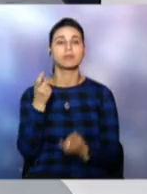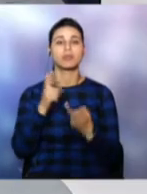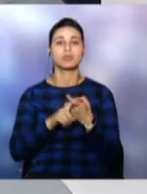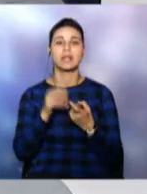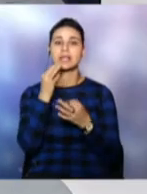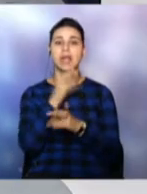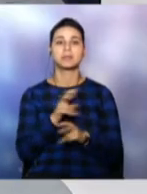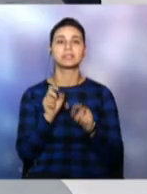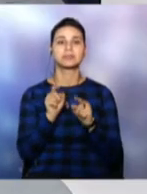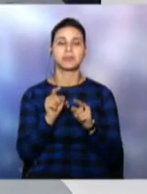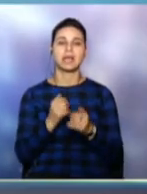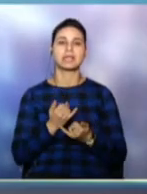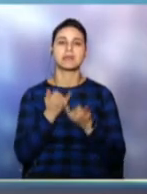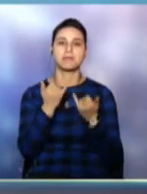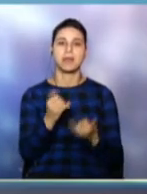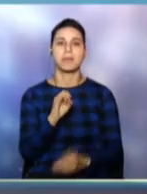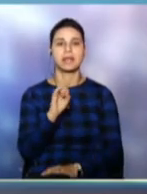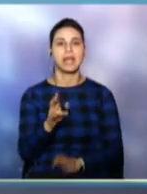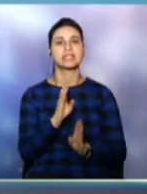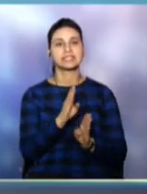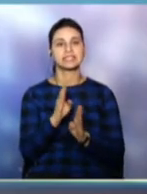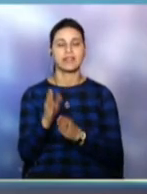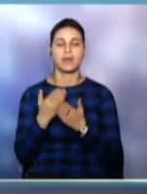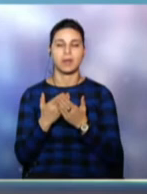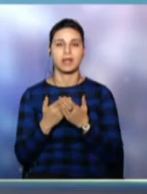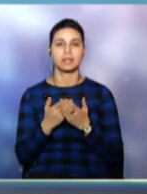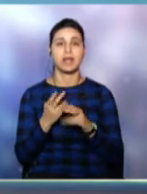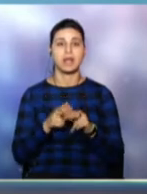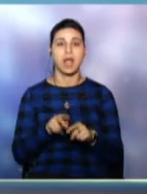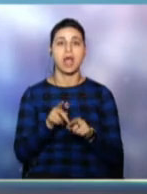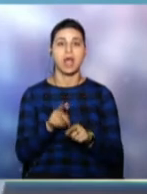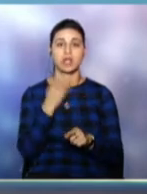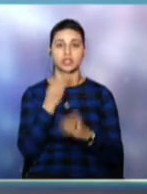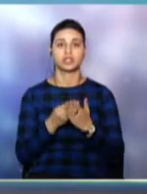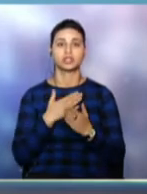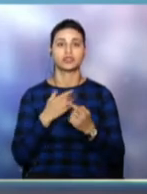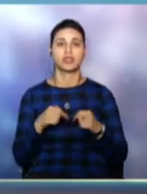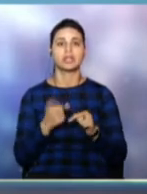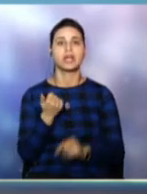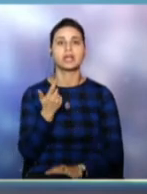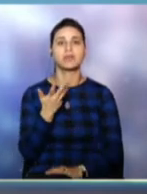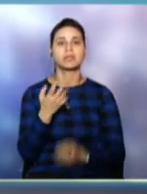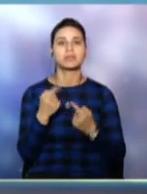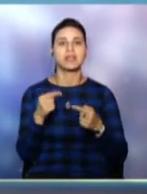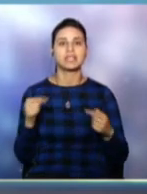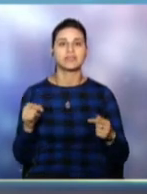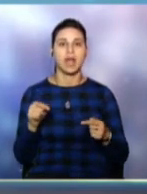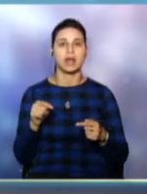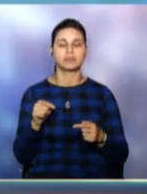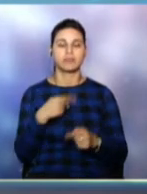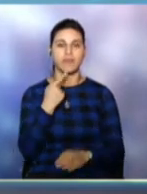ნებისმიერი ნივთიერების მიმართ ან ქცევის მიმართ, არა, აქ ჩვენ რამოდენიმე სხვადასხვა